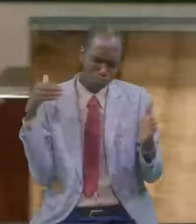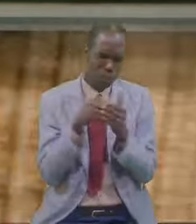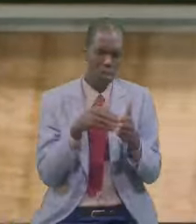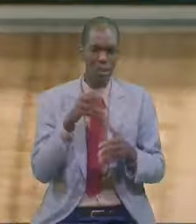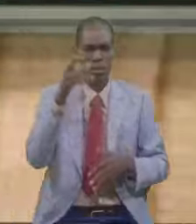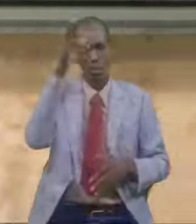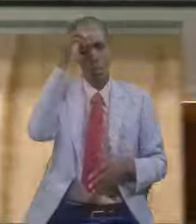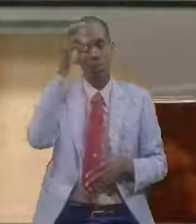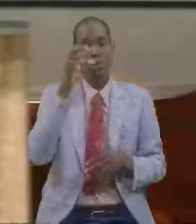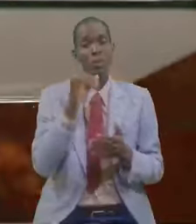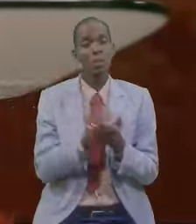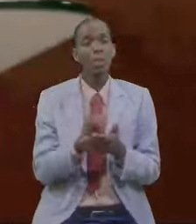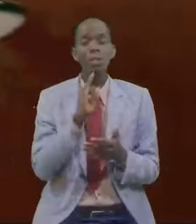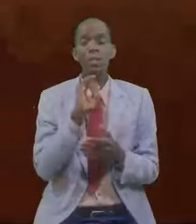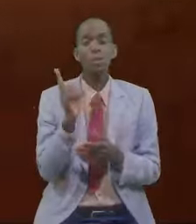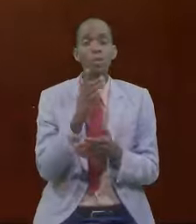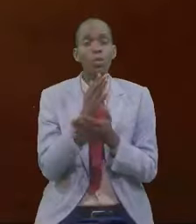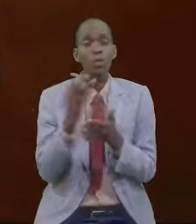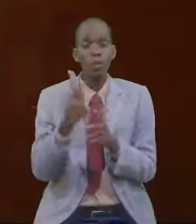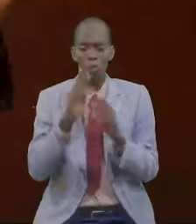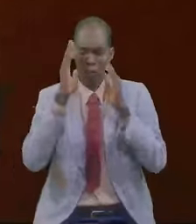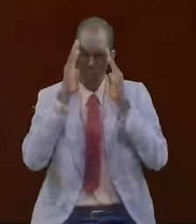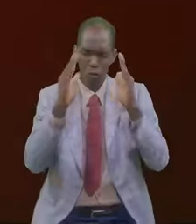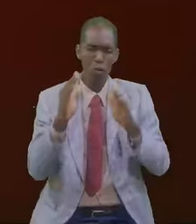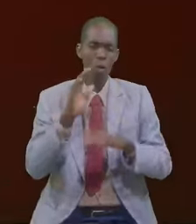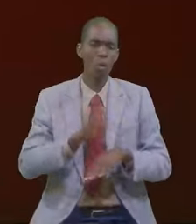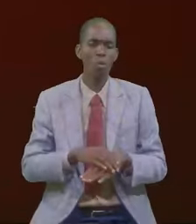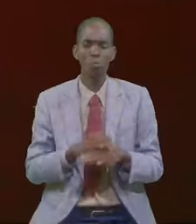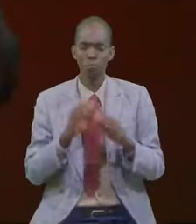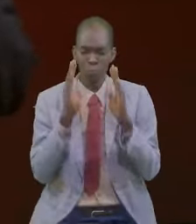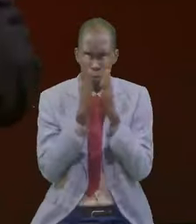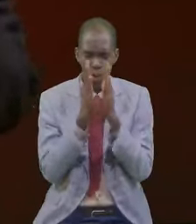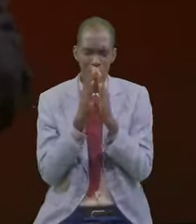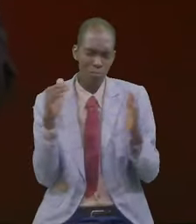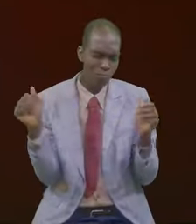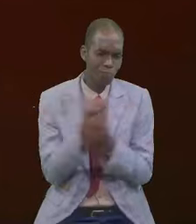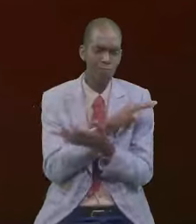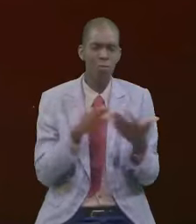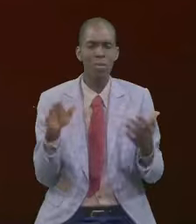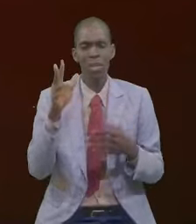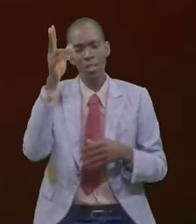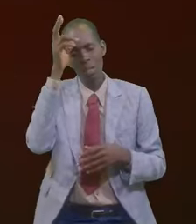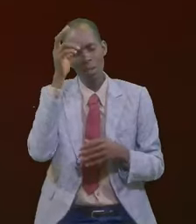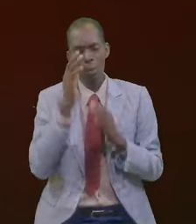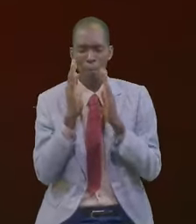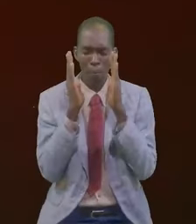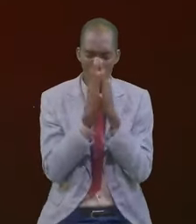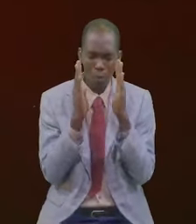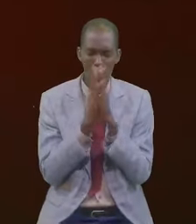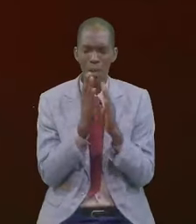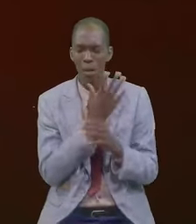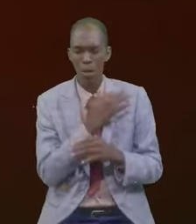Et tout ça me dit, en ce jour-là, Seigneur, Seigneur, n'avons-nous pas prophétisé par ton nom? N'avons-nous pas chassé des démons par ton nom? Ils